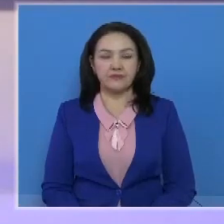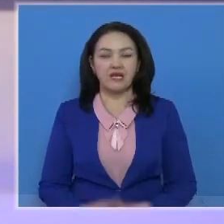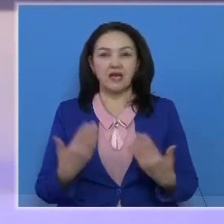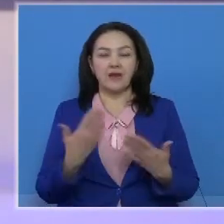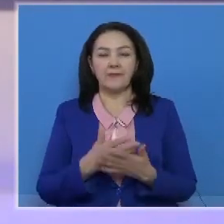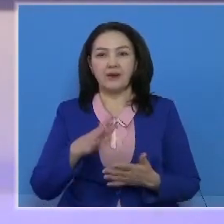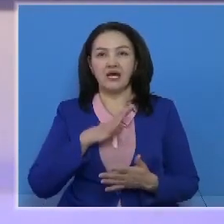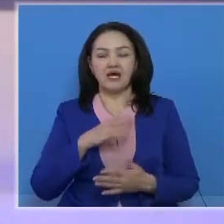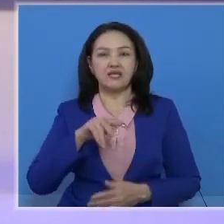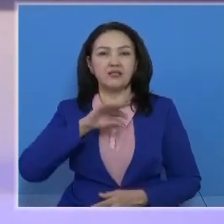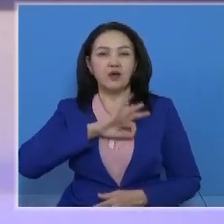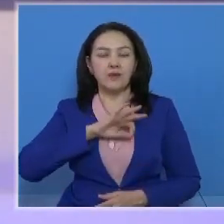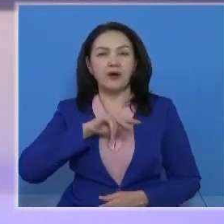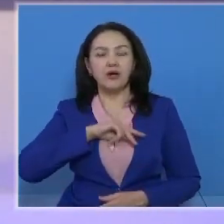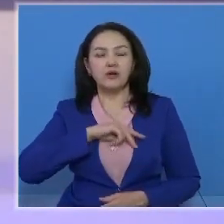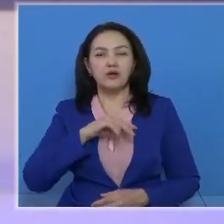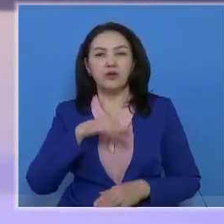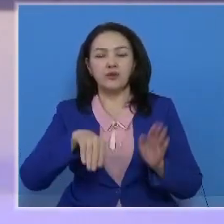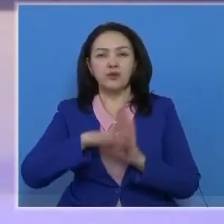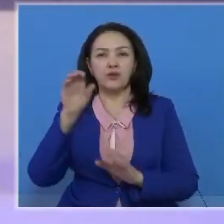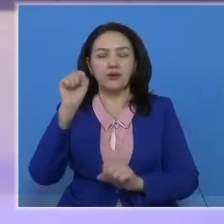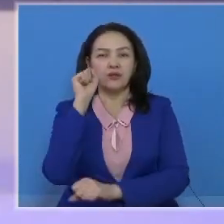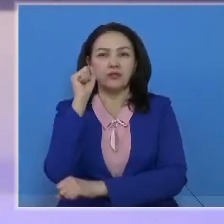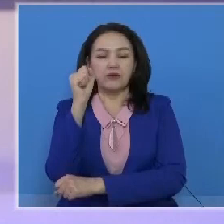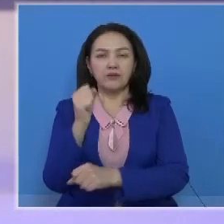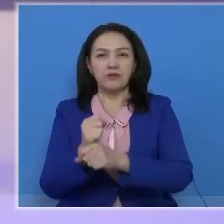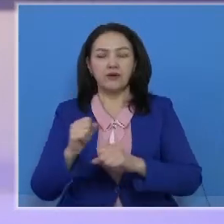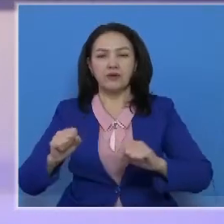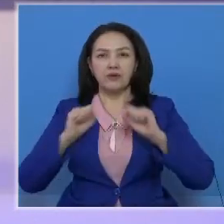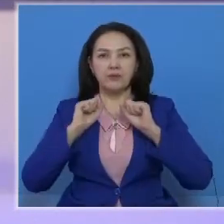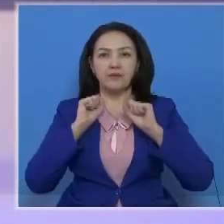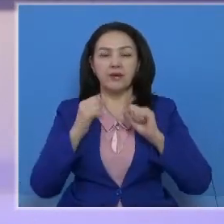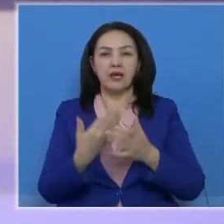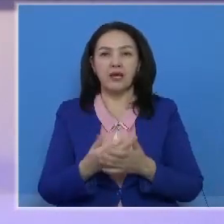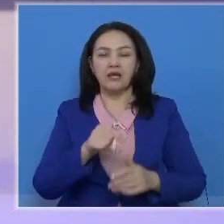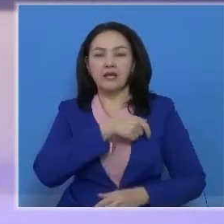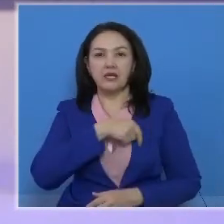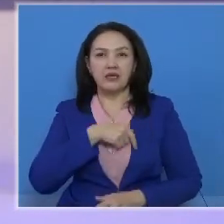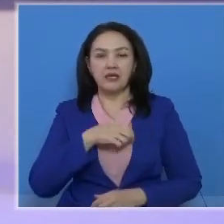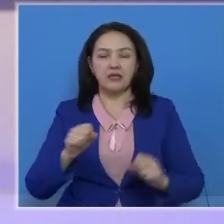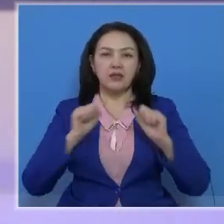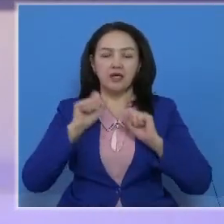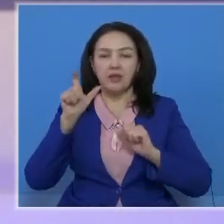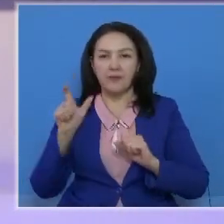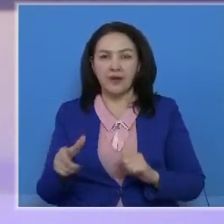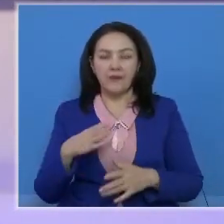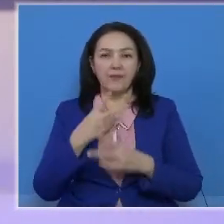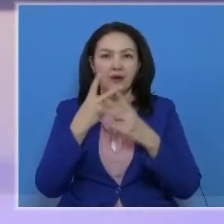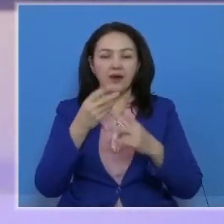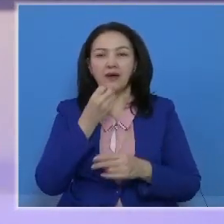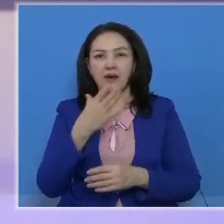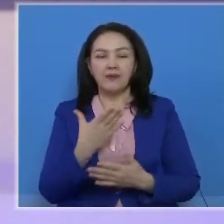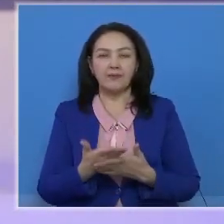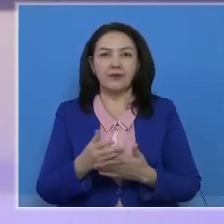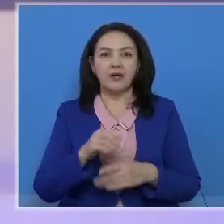Накануне состоялось награждение лучших работников сферы спорта. Во Дворце единоборств чествовали тренеров и спортсменов, которые показали